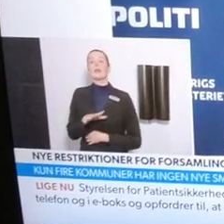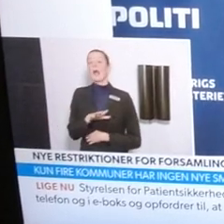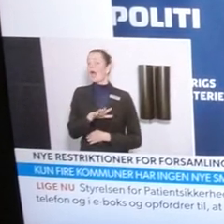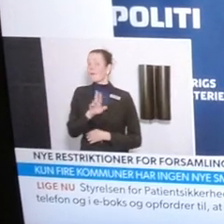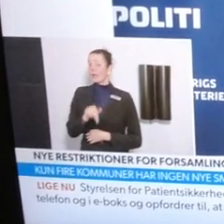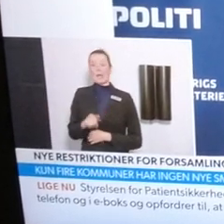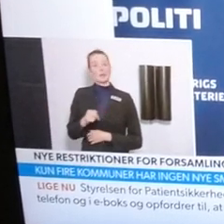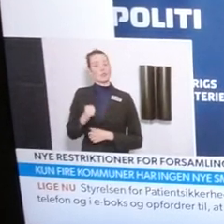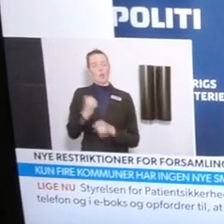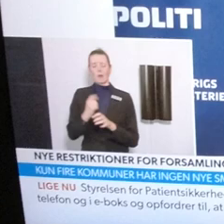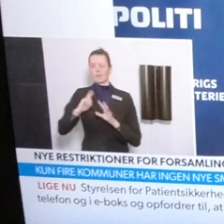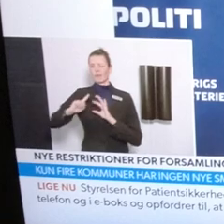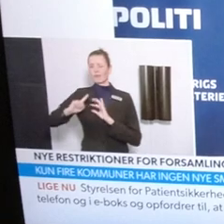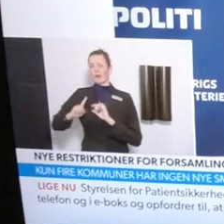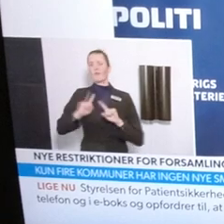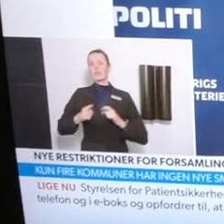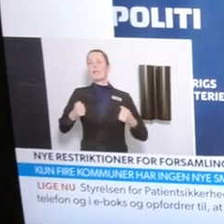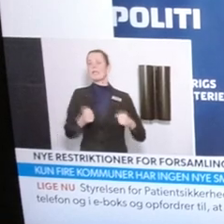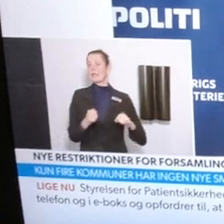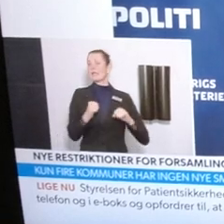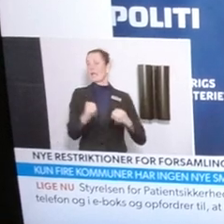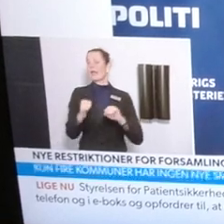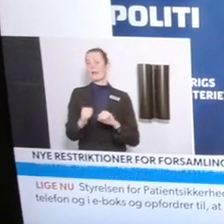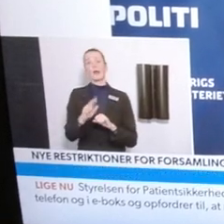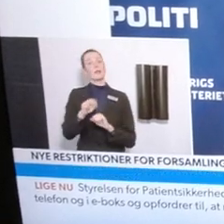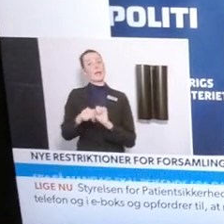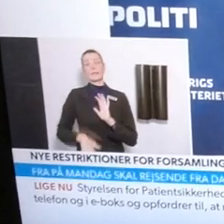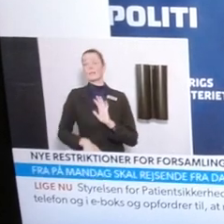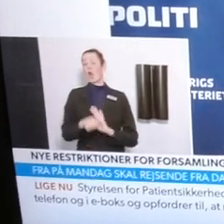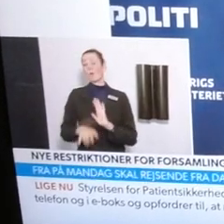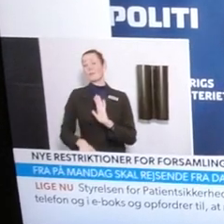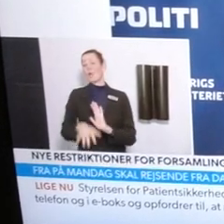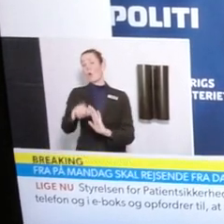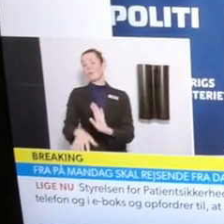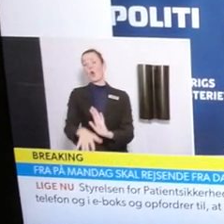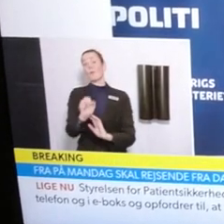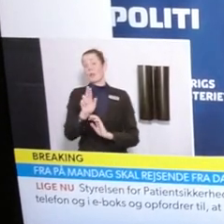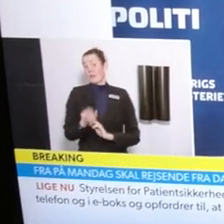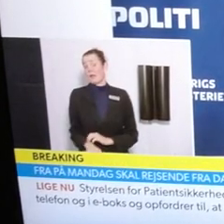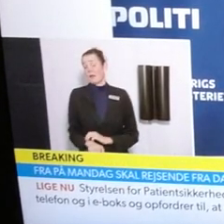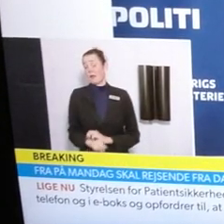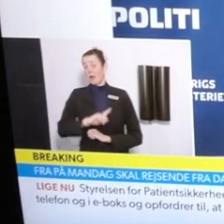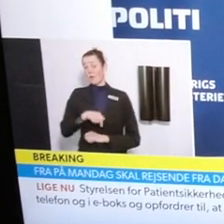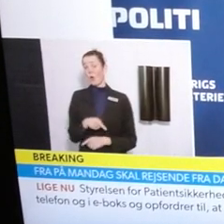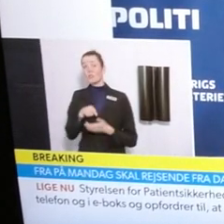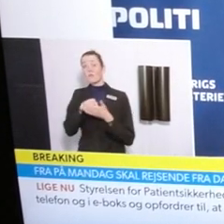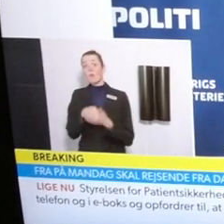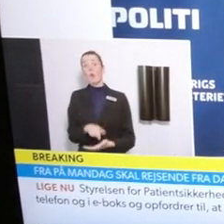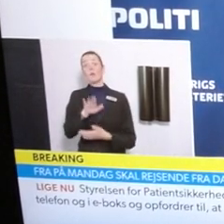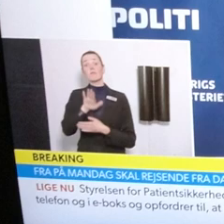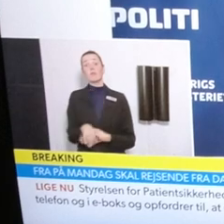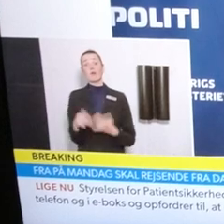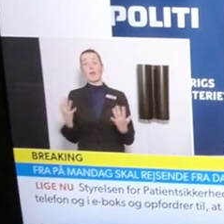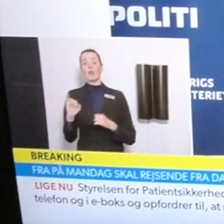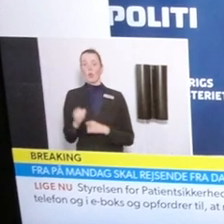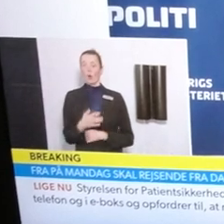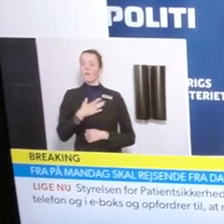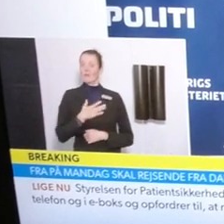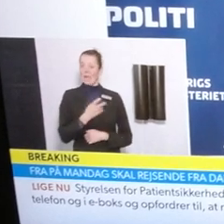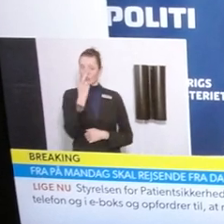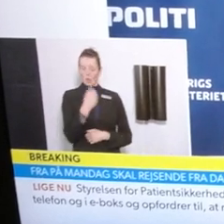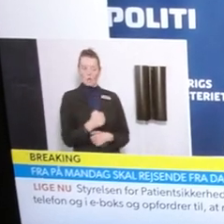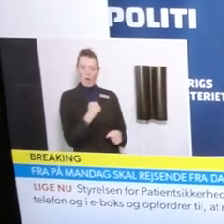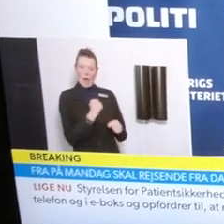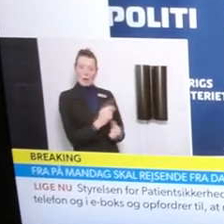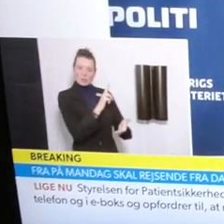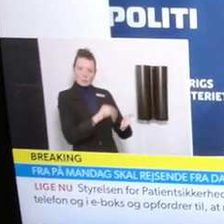blive bragt i spil for at få vores samfund så sikkert og trygt igennem. Og vores mål er selvfølgelig så åbent som overhovedet muligt, arbejdspladser,